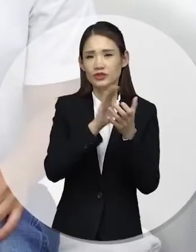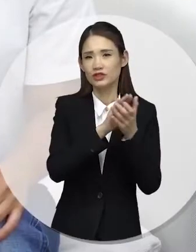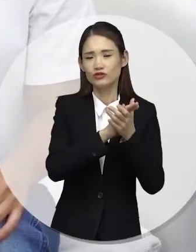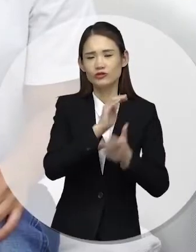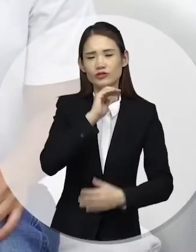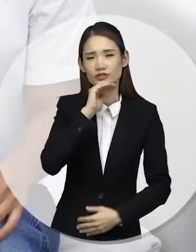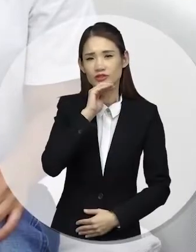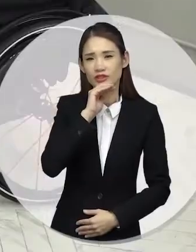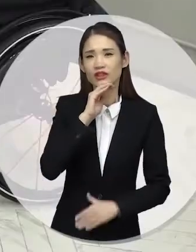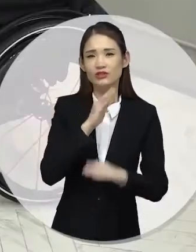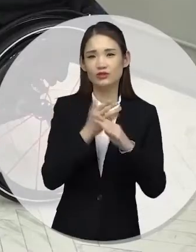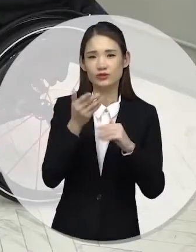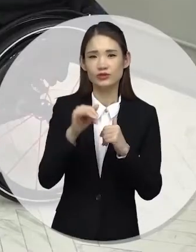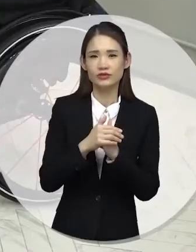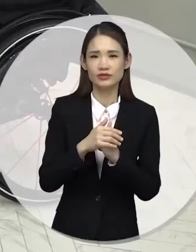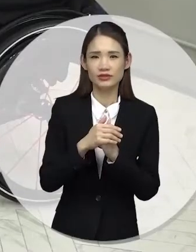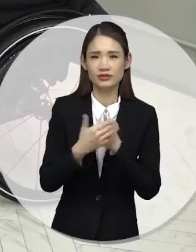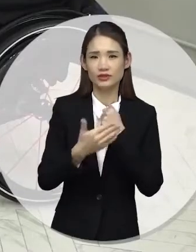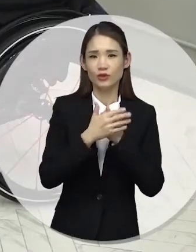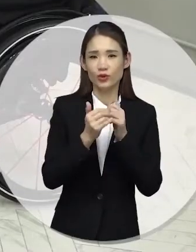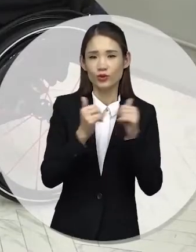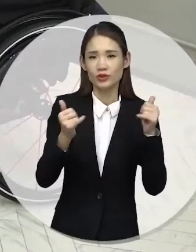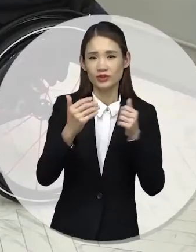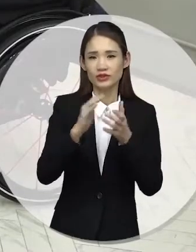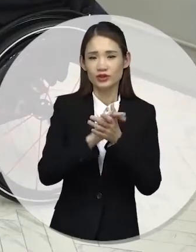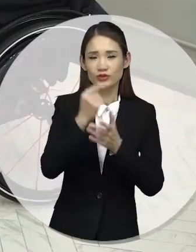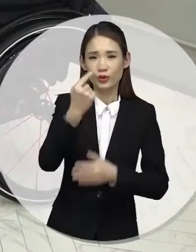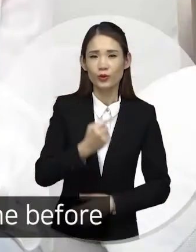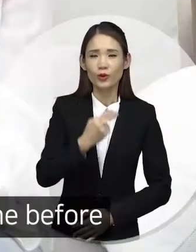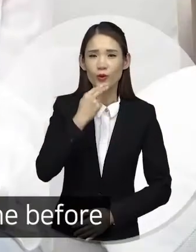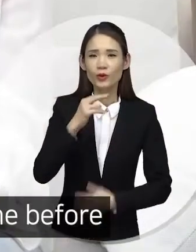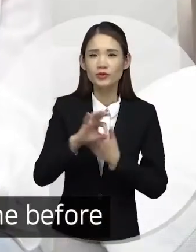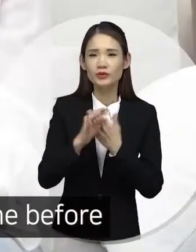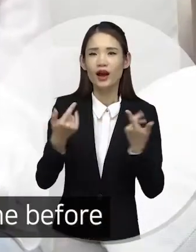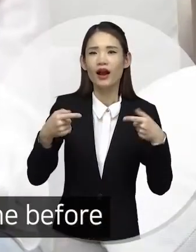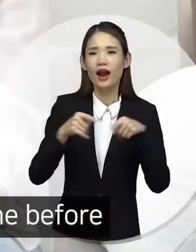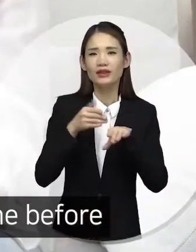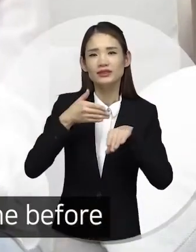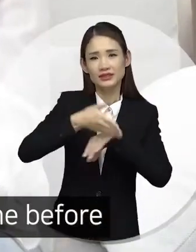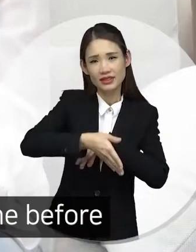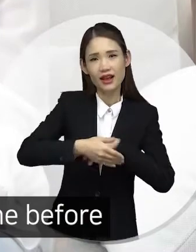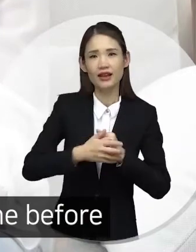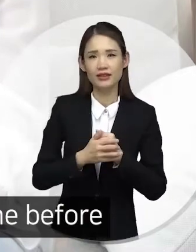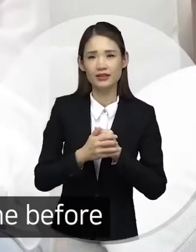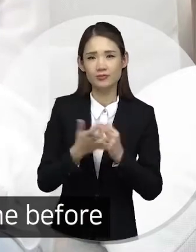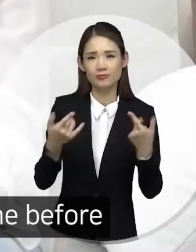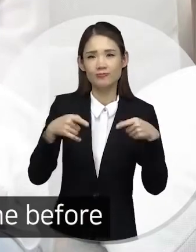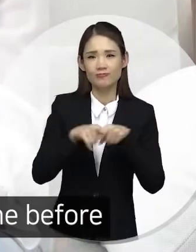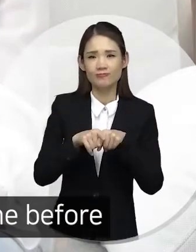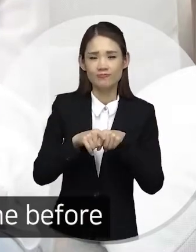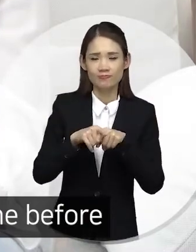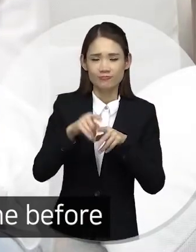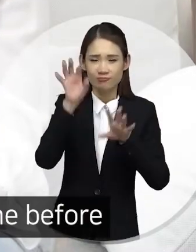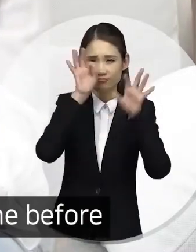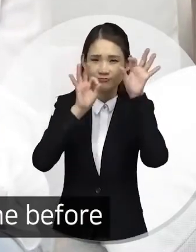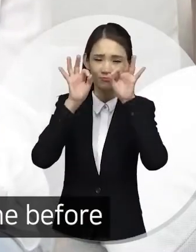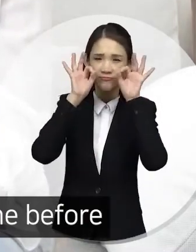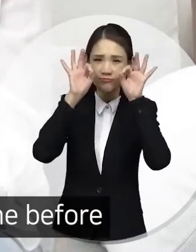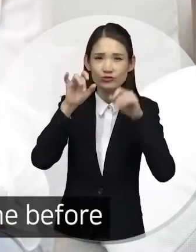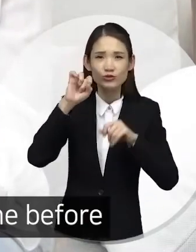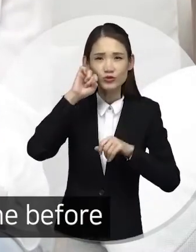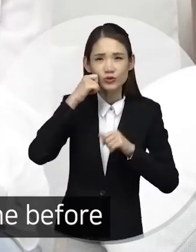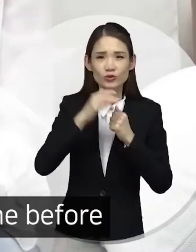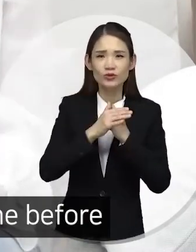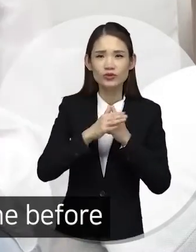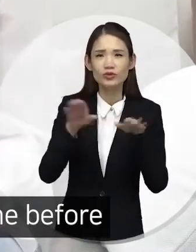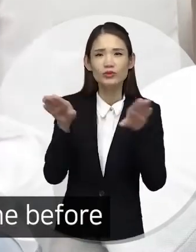친구들을 기다려야 했는데 또 이게 도우미 친구들이 안 오면 저도 같이 지각하거나 저도 거기서 강의실 못 찾아가지고